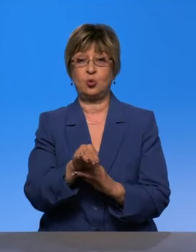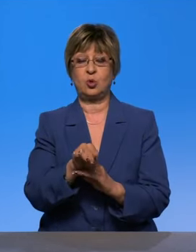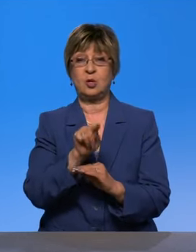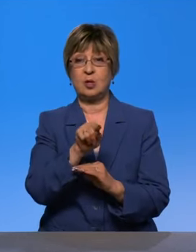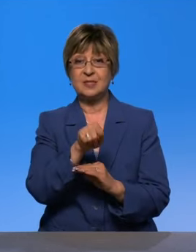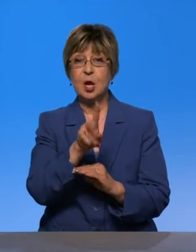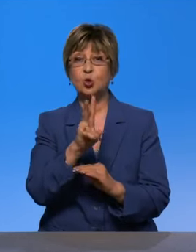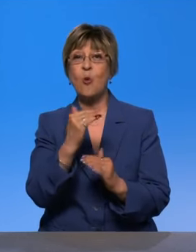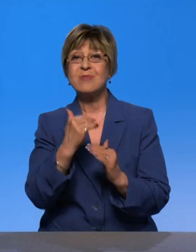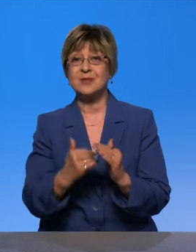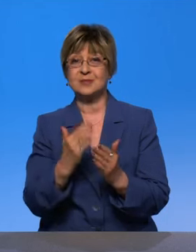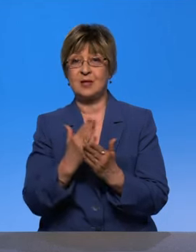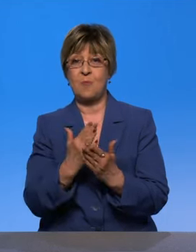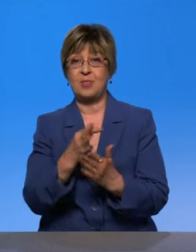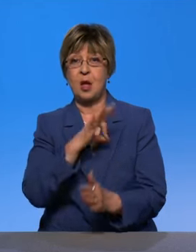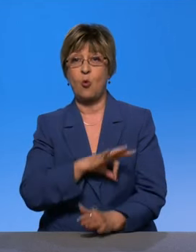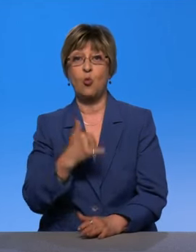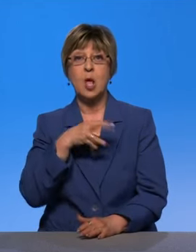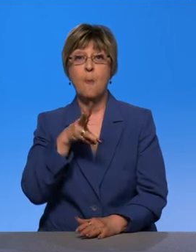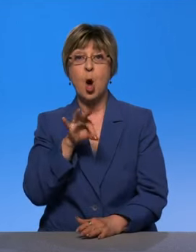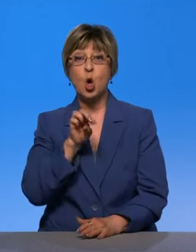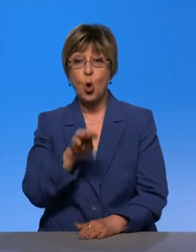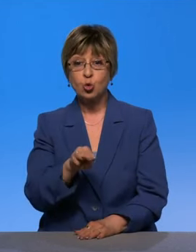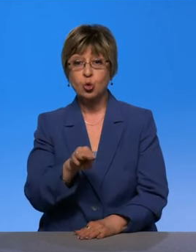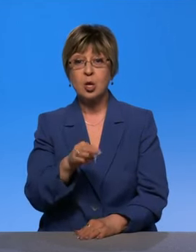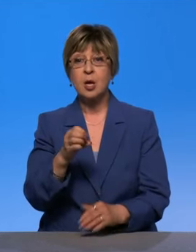низкодоходные. Ну, у нас МРОД